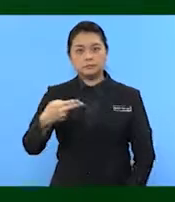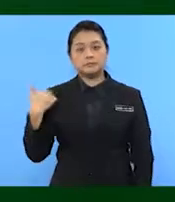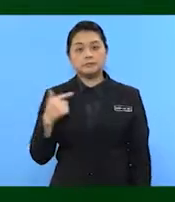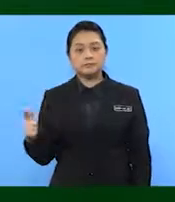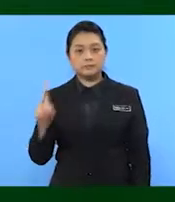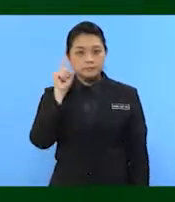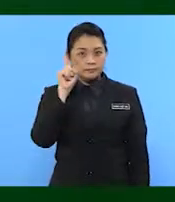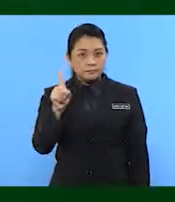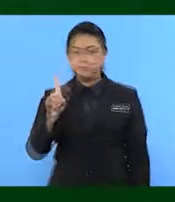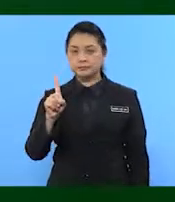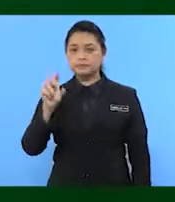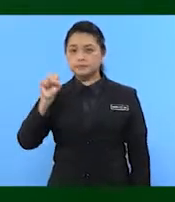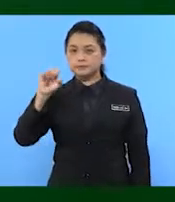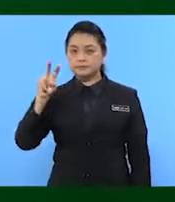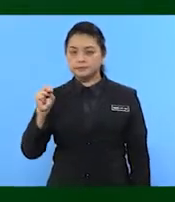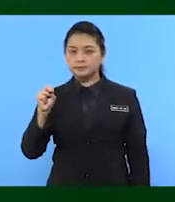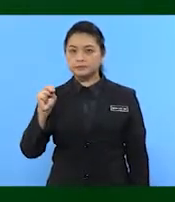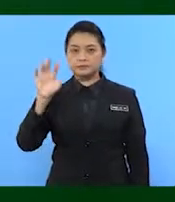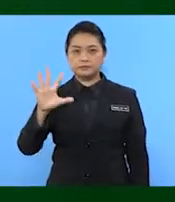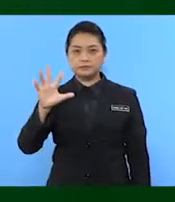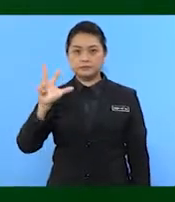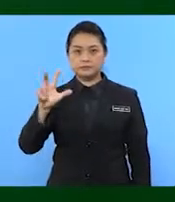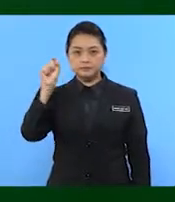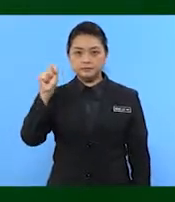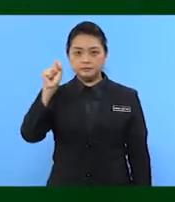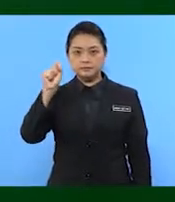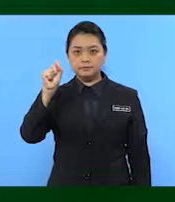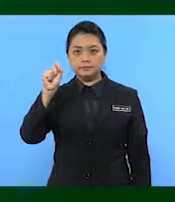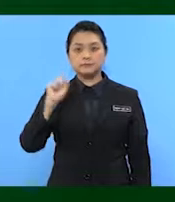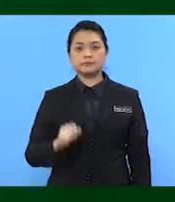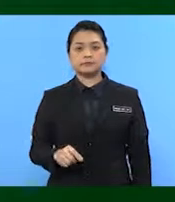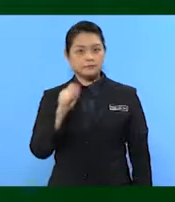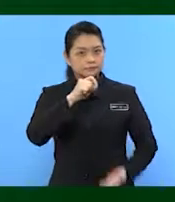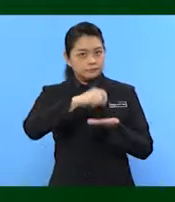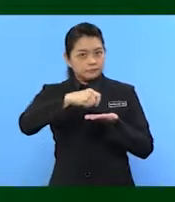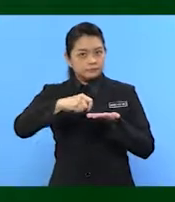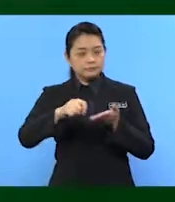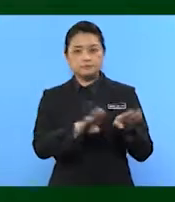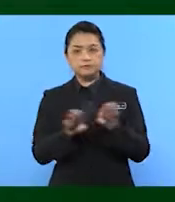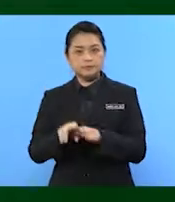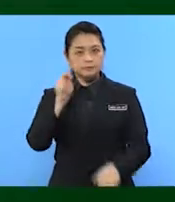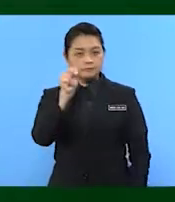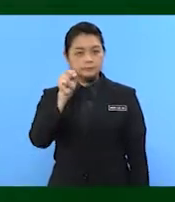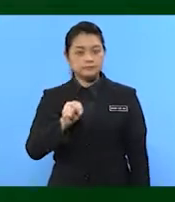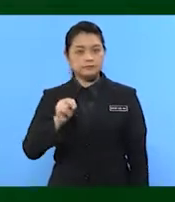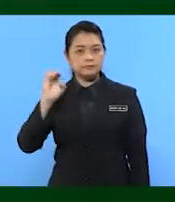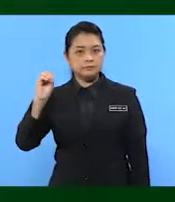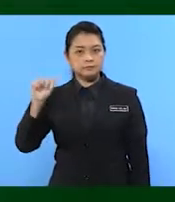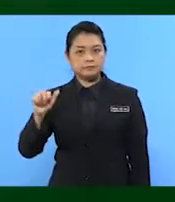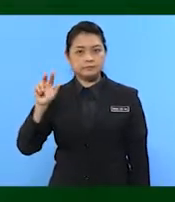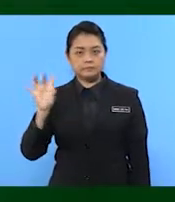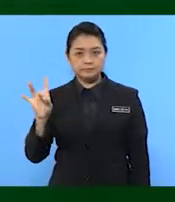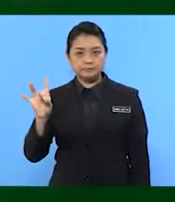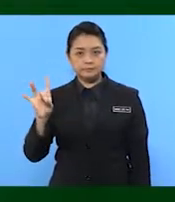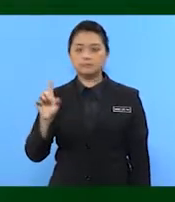ialah satu unit. Sinus bagi sudut 53 darjah ditulis sebagai nisbah sifar perpuluhan 8